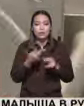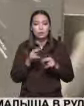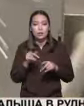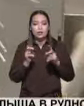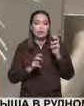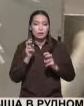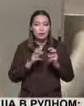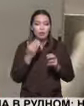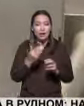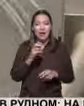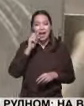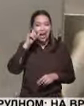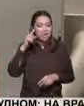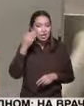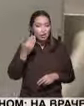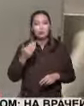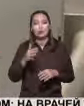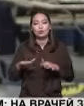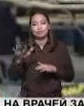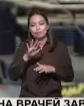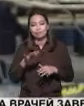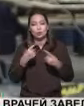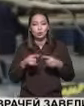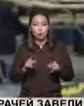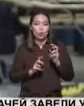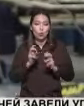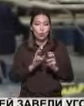отправил в Азербайджан 40 грузовых локомотивов.